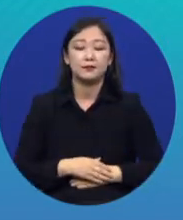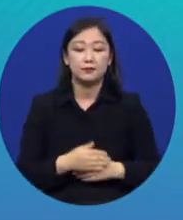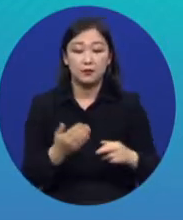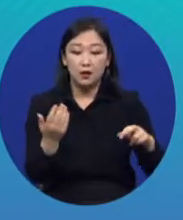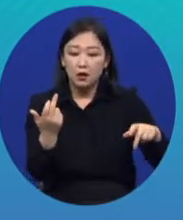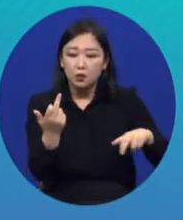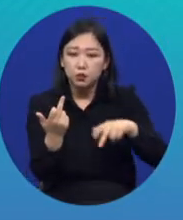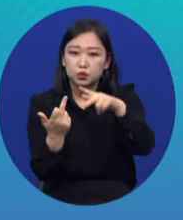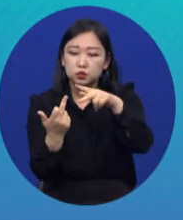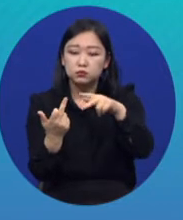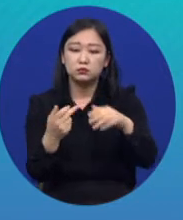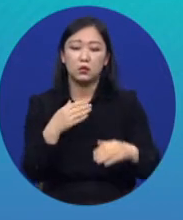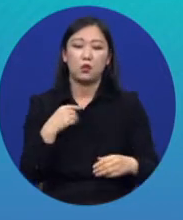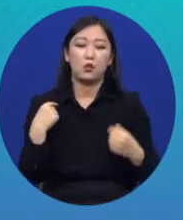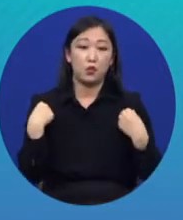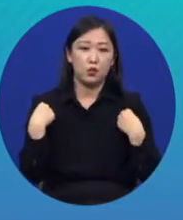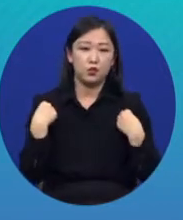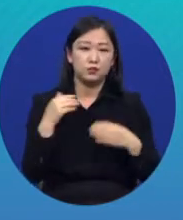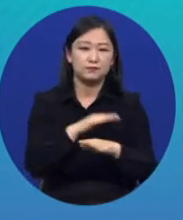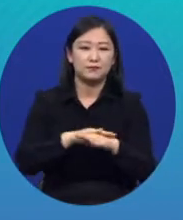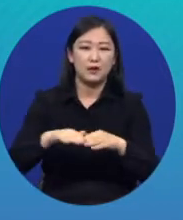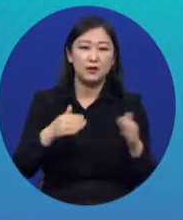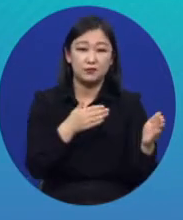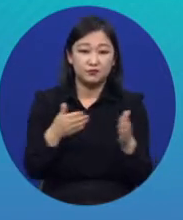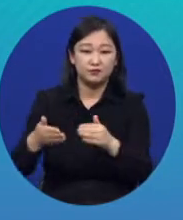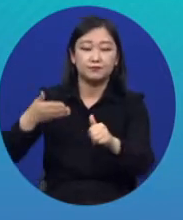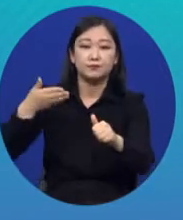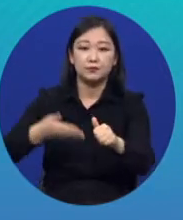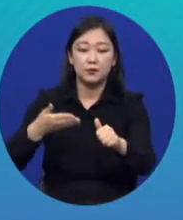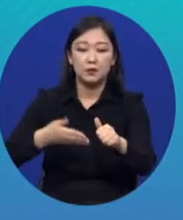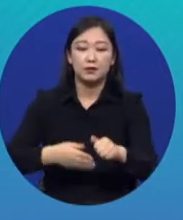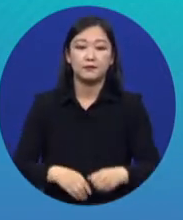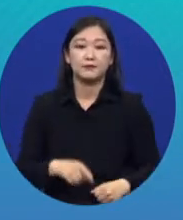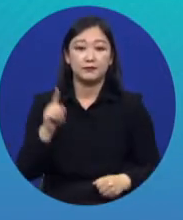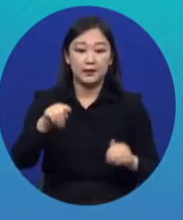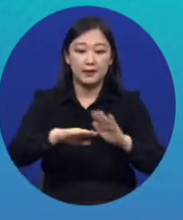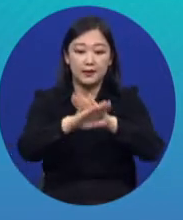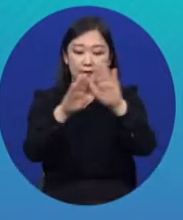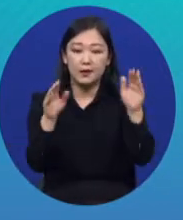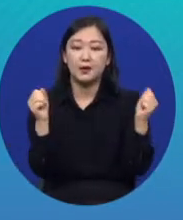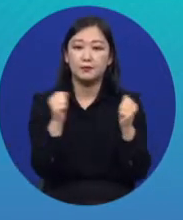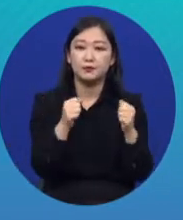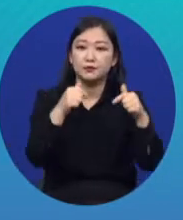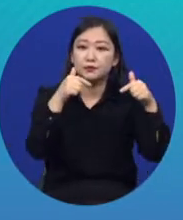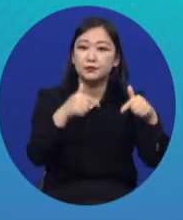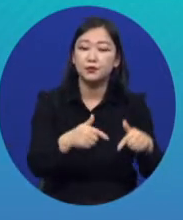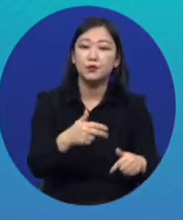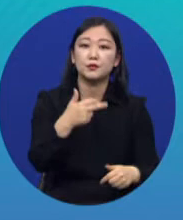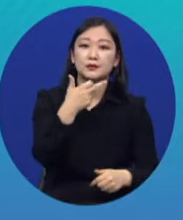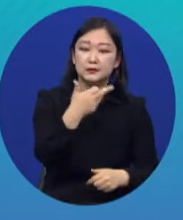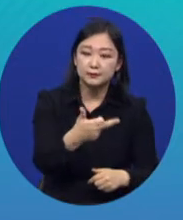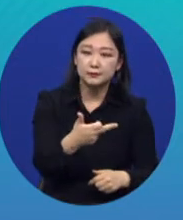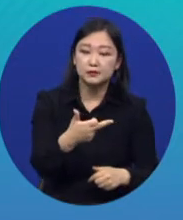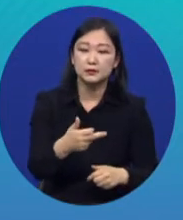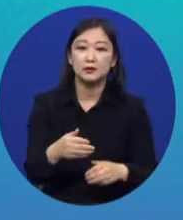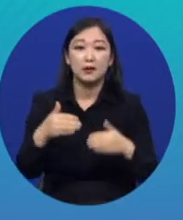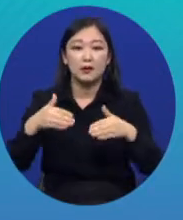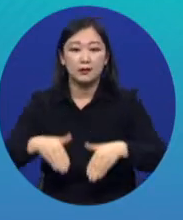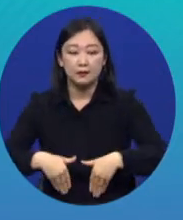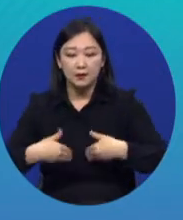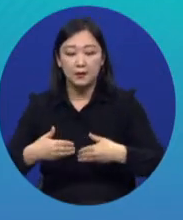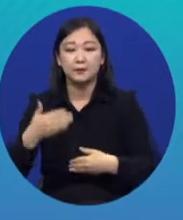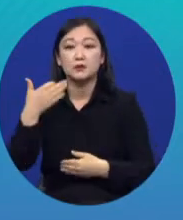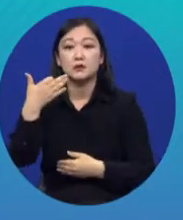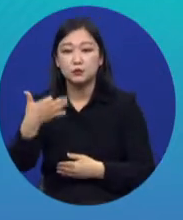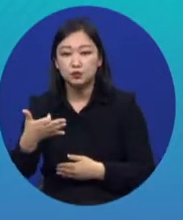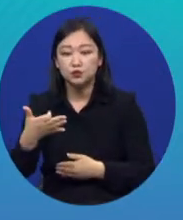등반 하시는 분들은 옷차림의 유의하시기 바랍니다 내일 낮 기온은 북부와 동구지역 17도 남부지역 19도 상진은